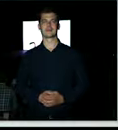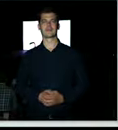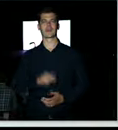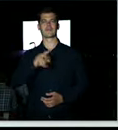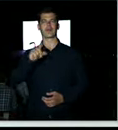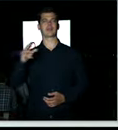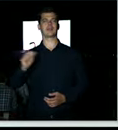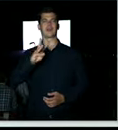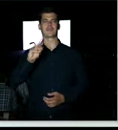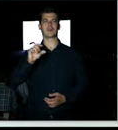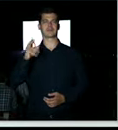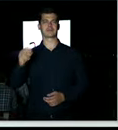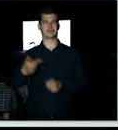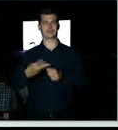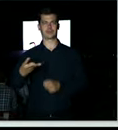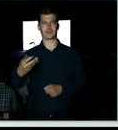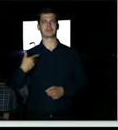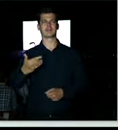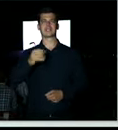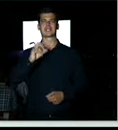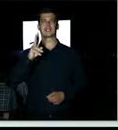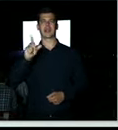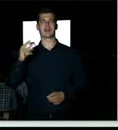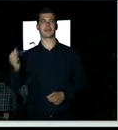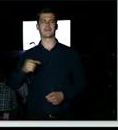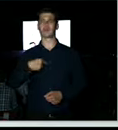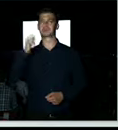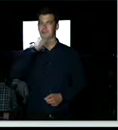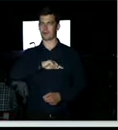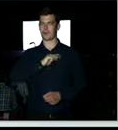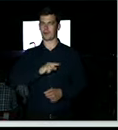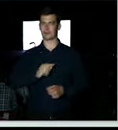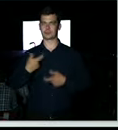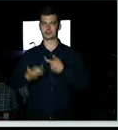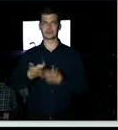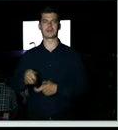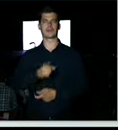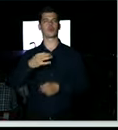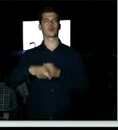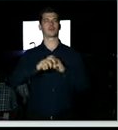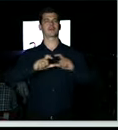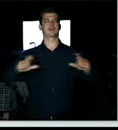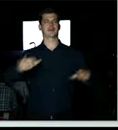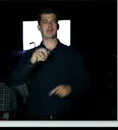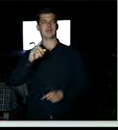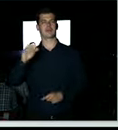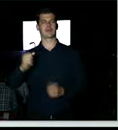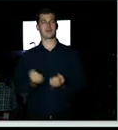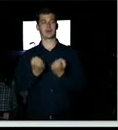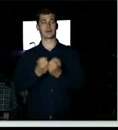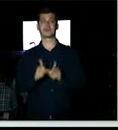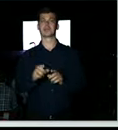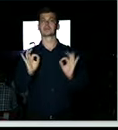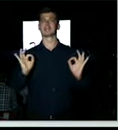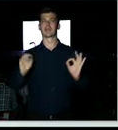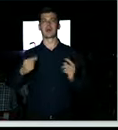Violetta Węckowska, 24 lata, z Kawina. Studiuję psychologię stosowaną na Uniwersytecie Jagiellońskim w Krakowie oraz pracuję jako specjalista do